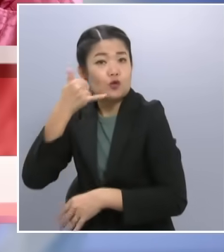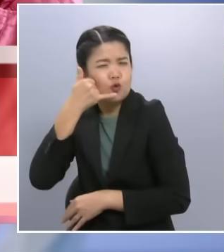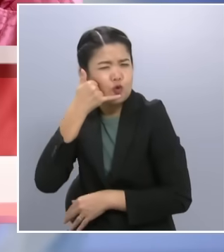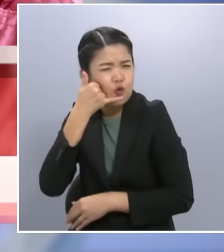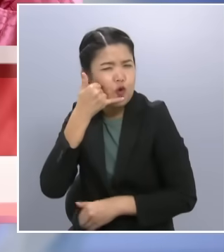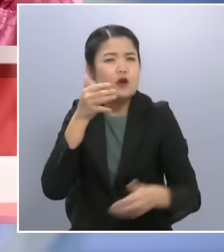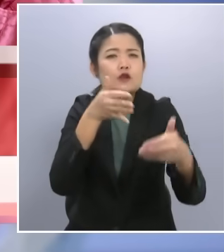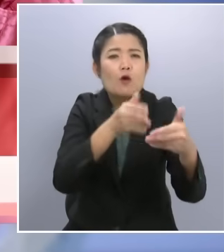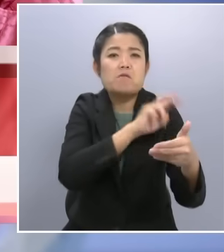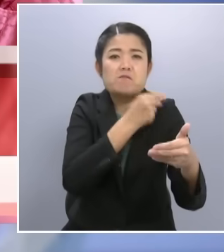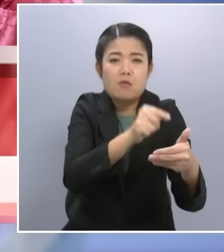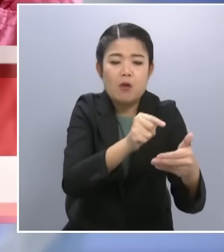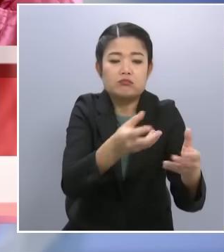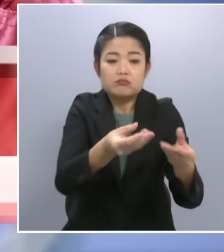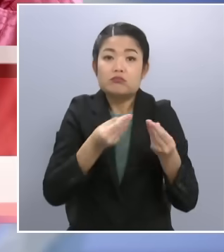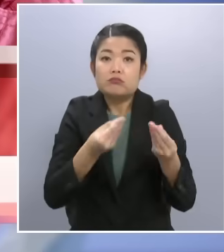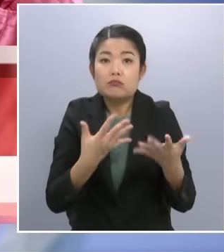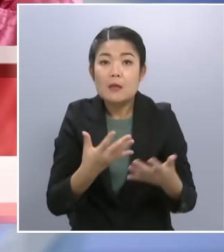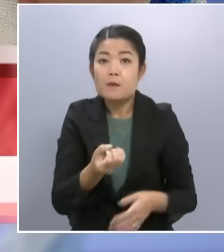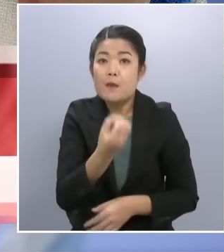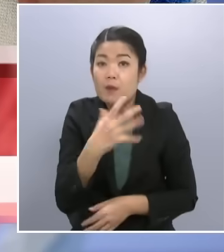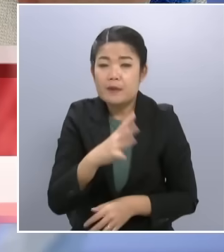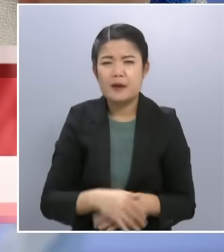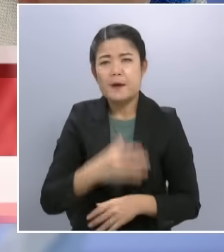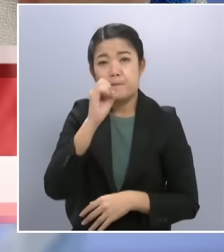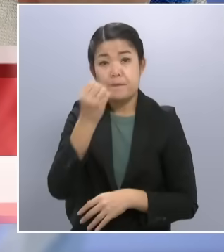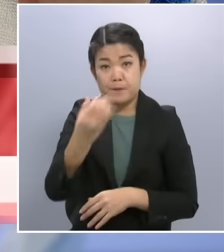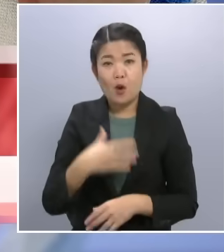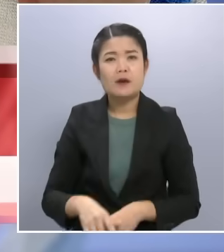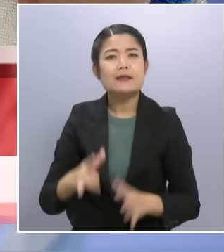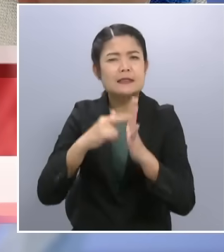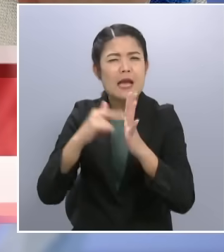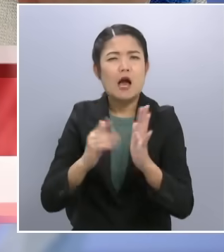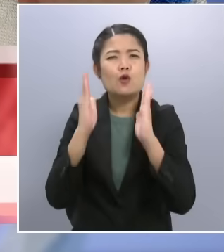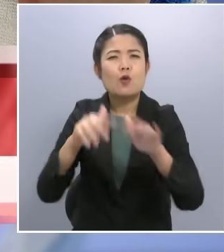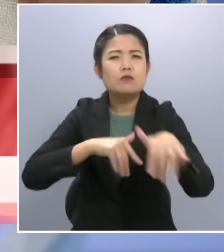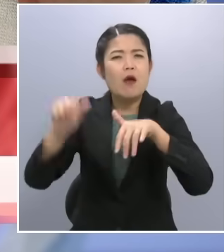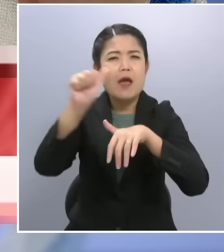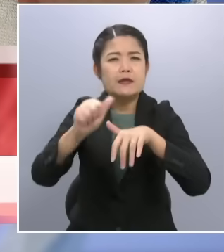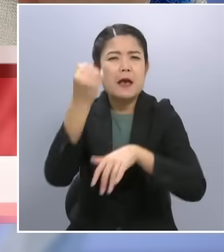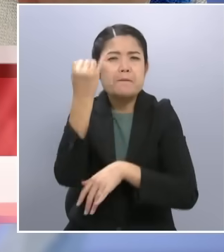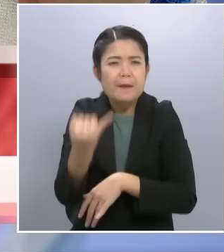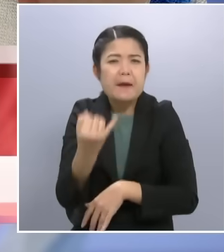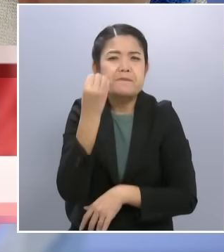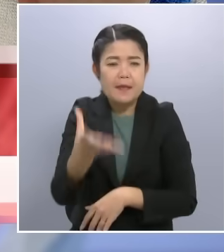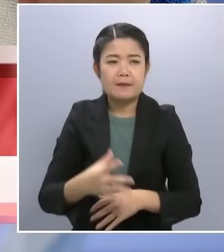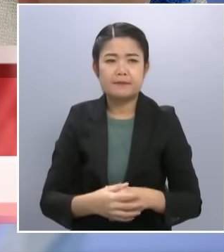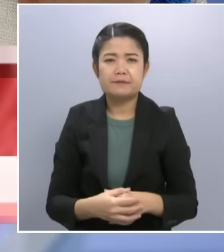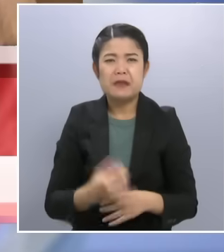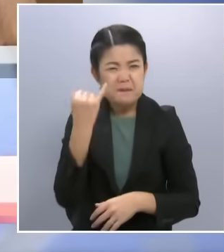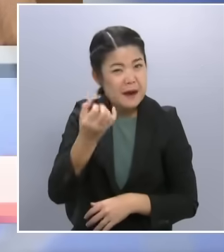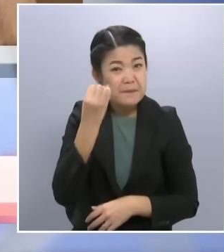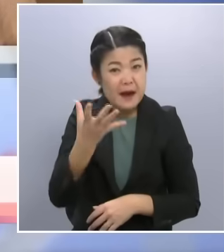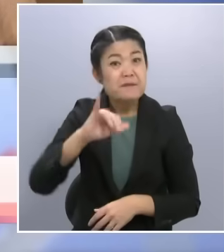แล้วเขาก็ไม่ได้ตัวยาเหมือนกันคือแม่เขาบอกว่ายาตัวเนี้ยคนเอเชียเนี่ยแพ้มากส่วนใหญ่เนี่ยคือแพ้เลยบาง